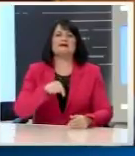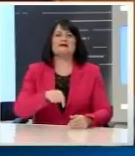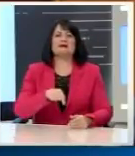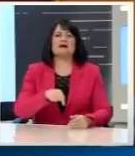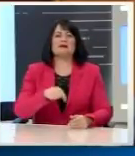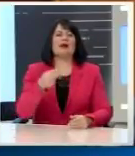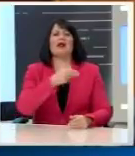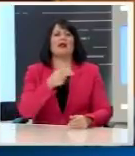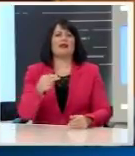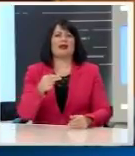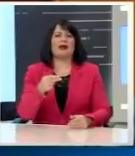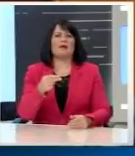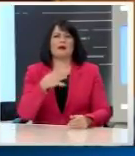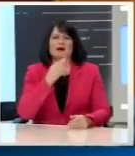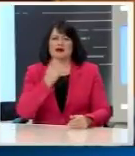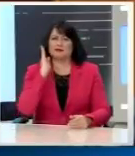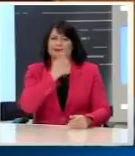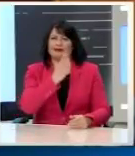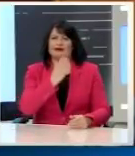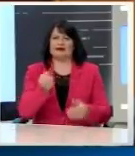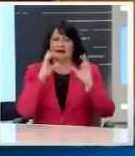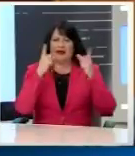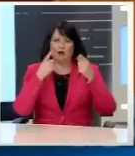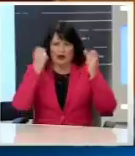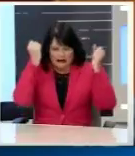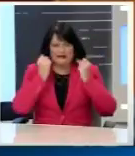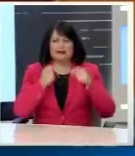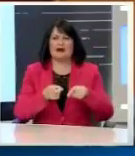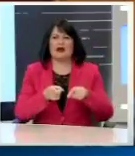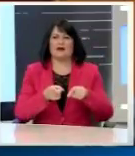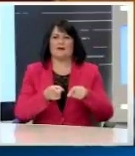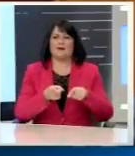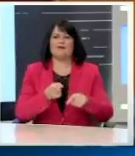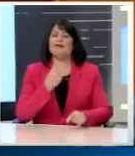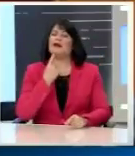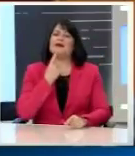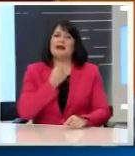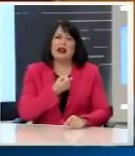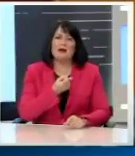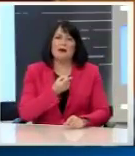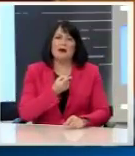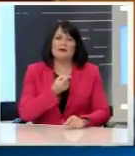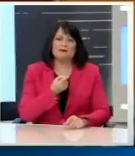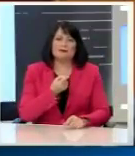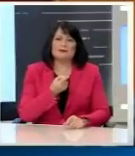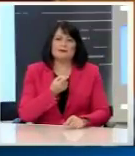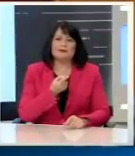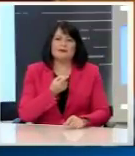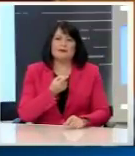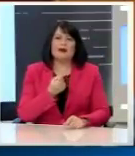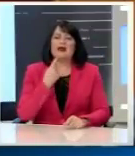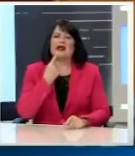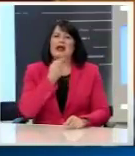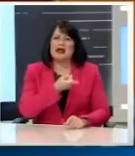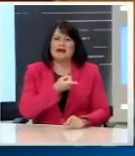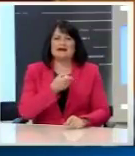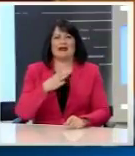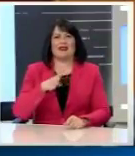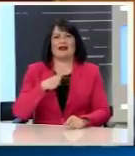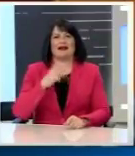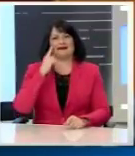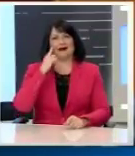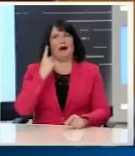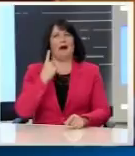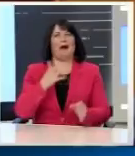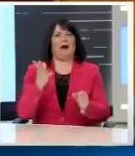αυτή η υπόθεση να γυρνάει μπούμερα σε εσάς. Είναι αυτό που λένε, πάτε για μαλλί και θα βγείτε κουρεμένοι στο τέλος.